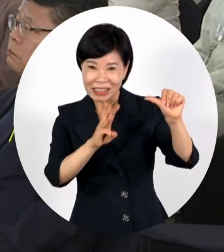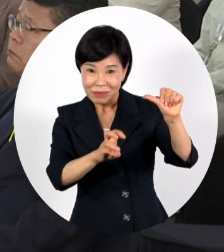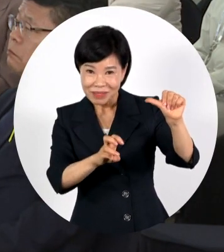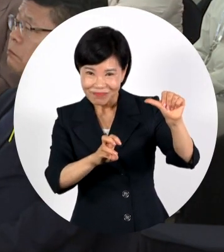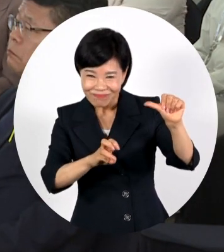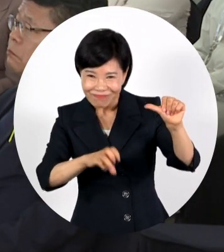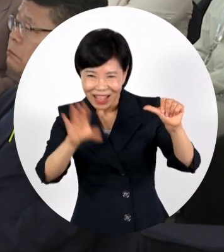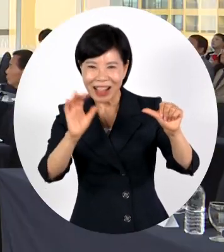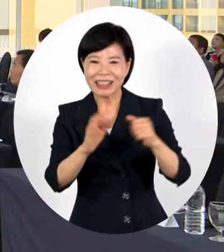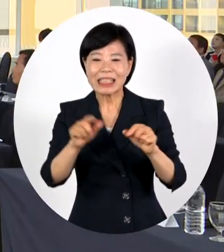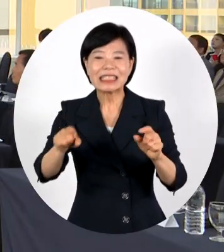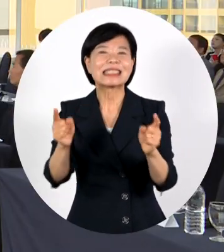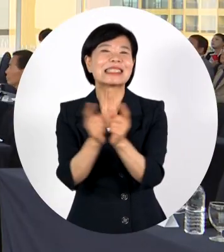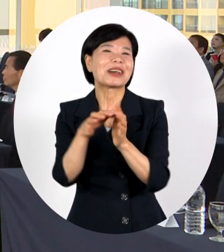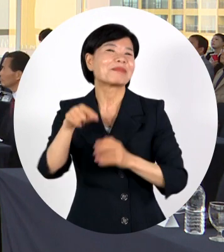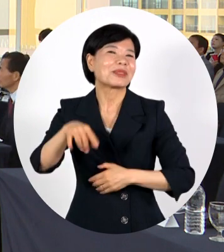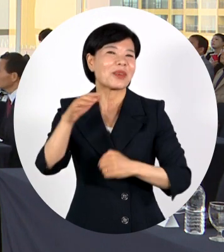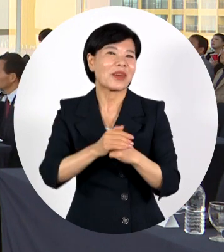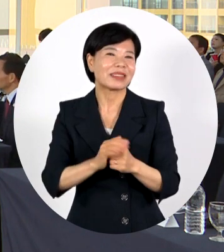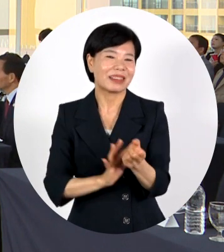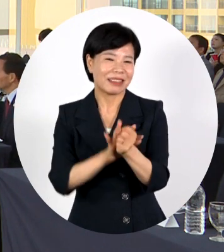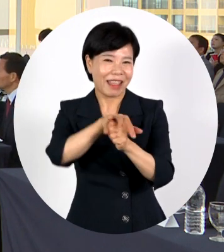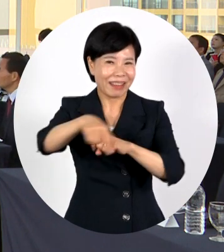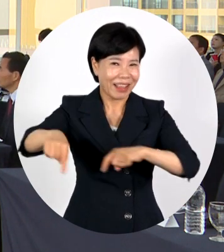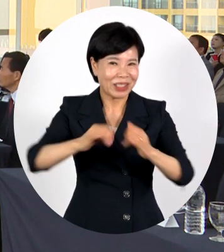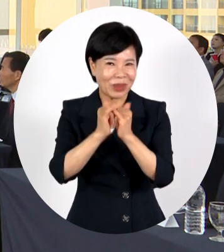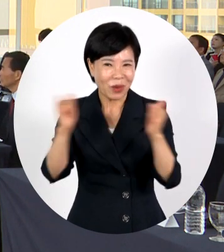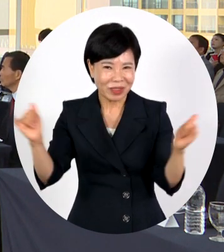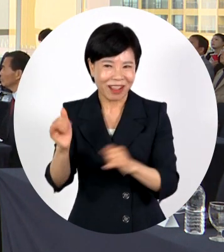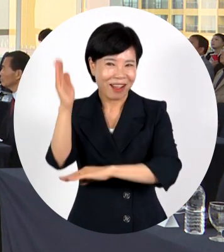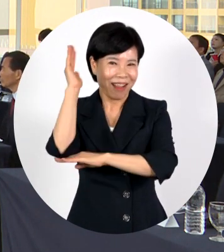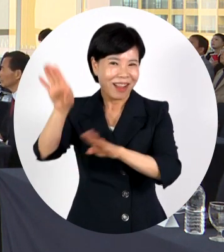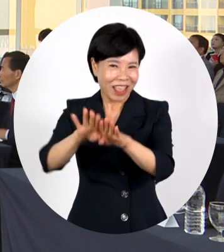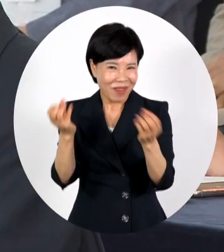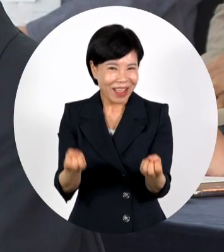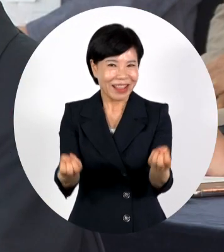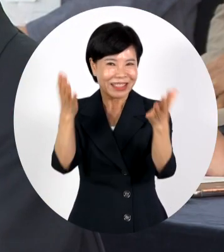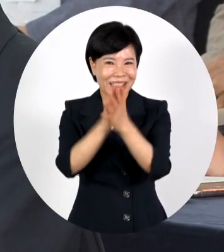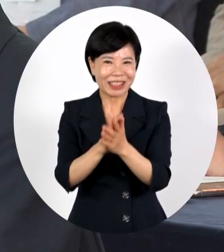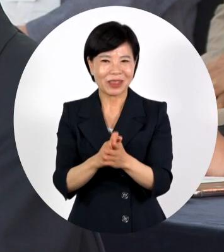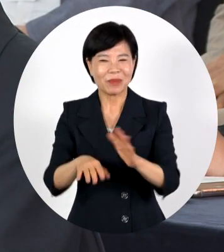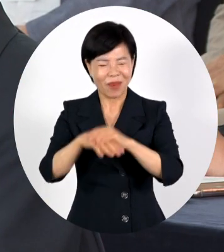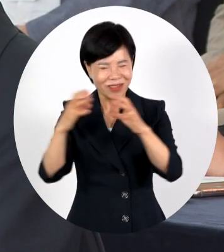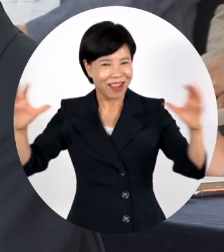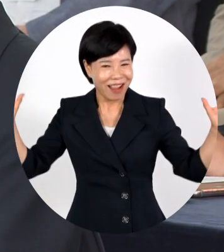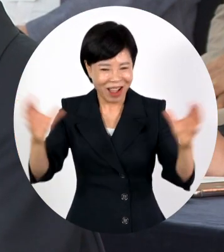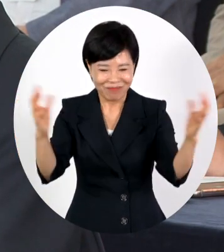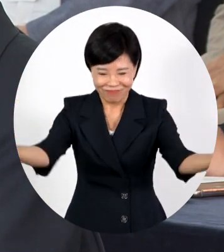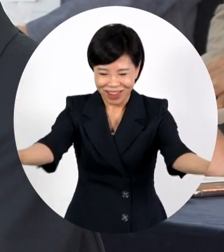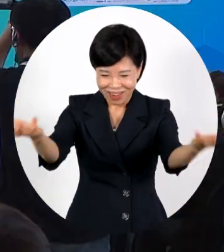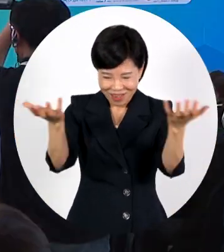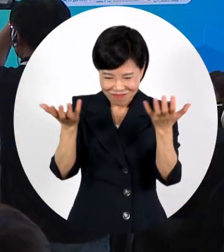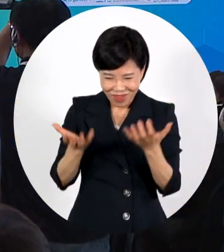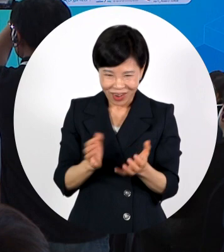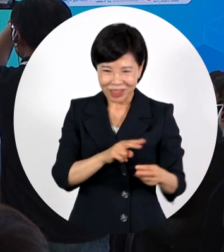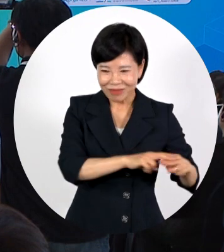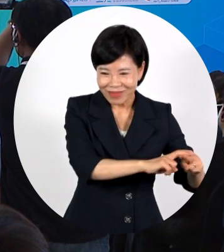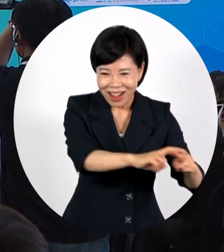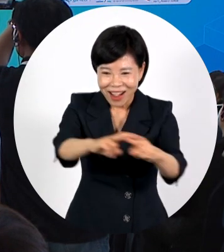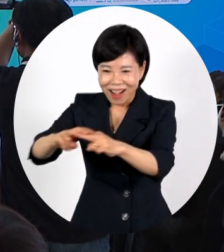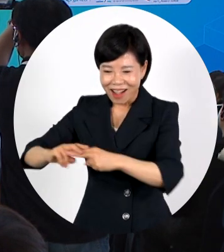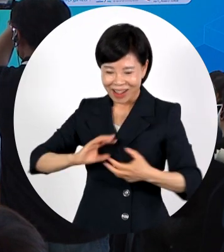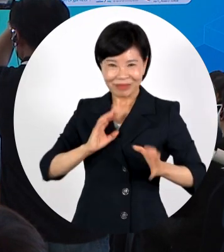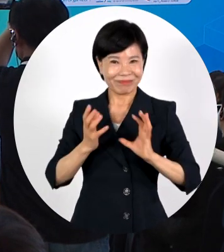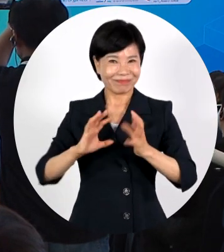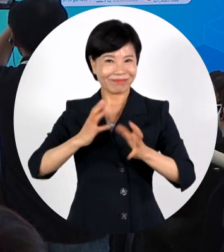개회식이 진행된 5월 30일 포럼 현장에선 세계 지도자 세션과 개회식에 이어 외교관 라운드테이블 등의